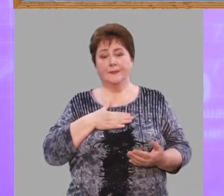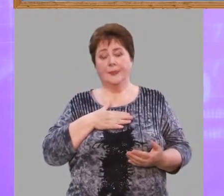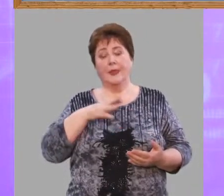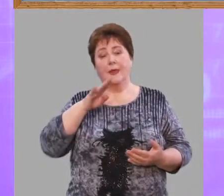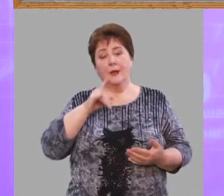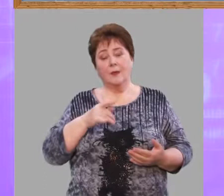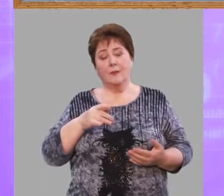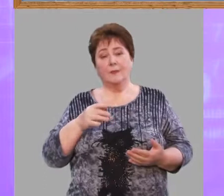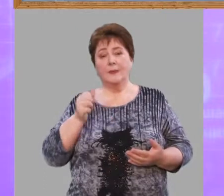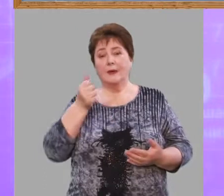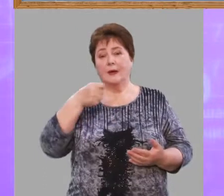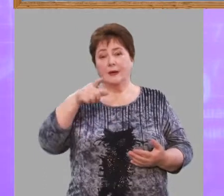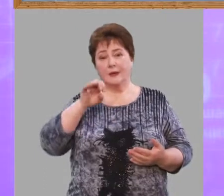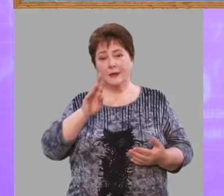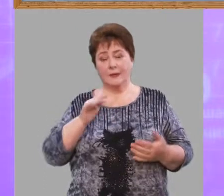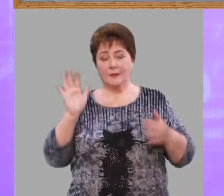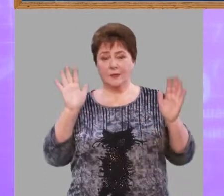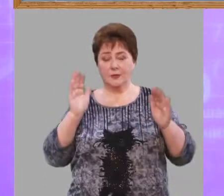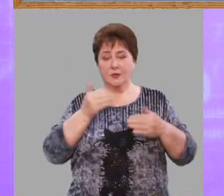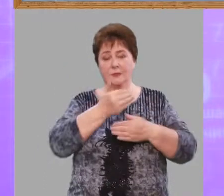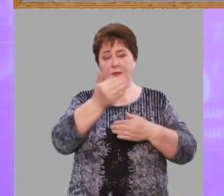Мы с Игорем прощаемся с вами.